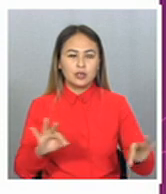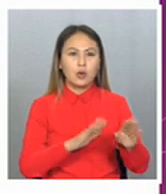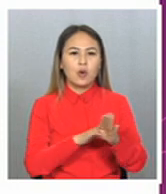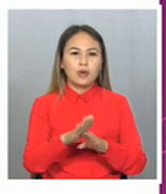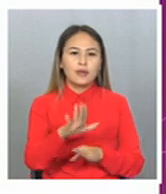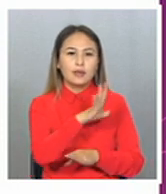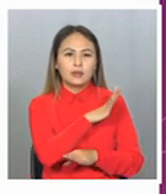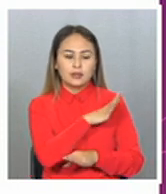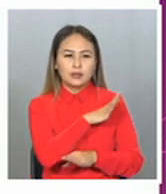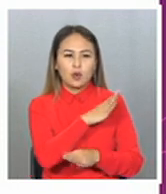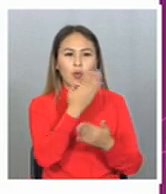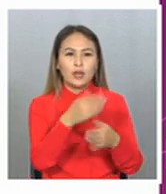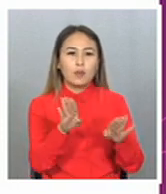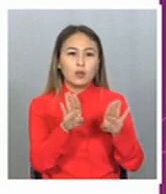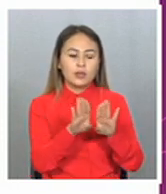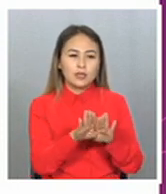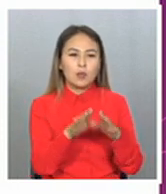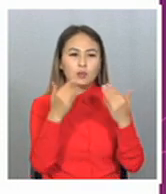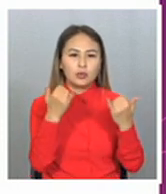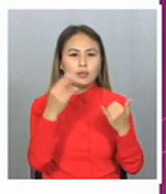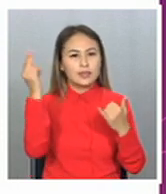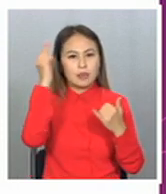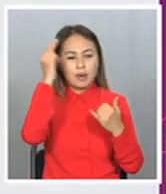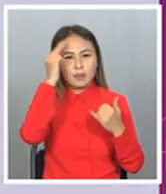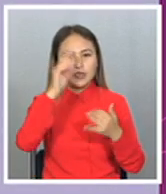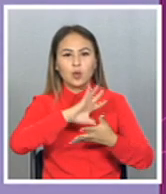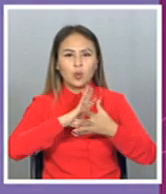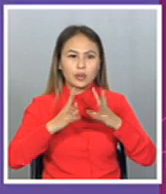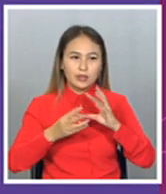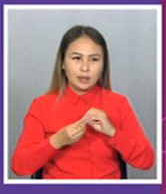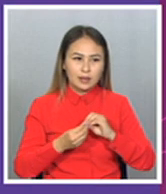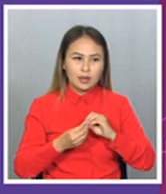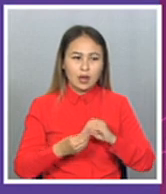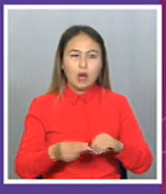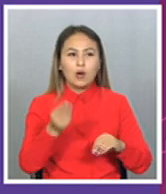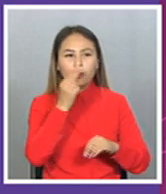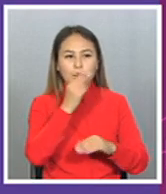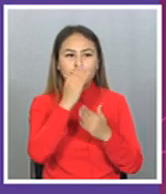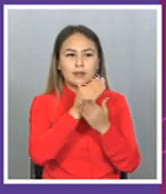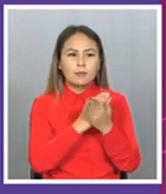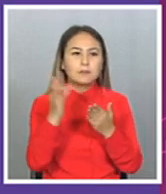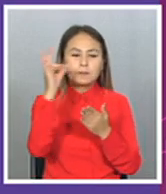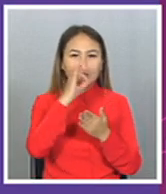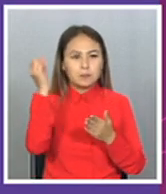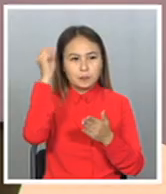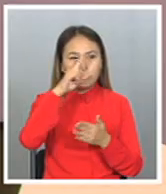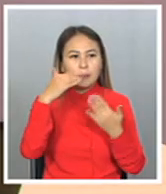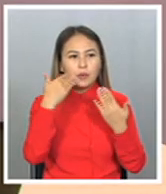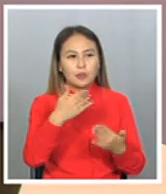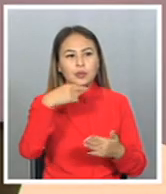орындадыңдар. Олай болса, бүгінгі сабағымызды қорытындылайық. Қоректік тізбек туралы